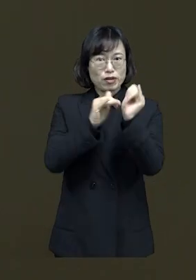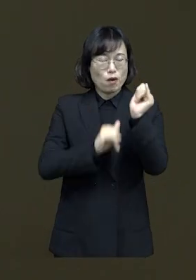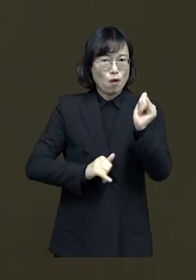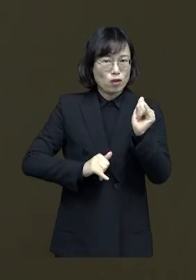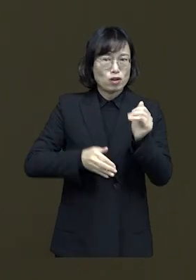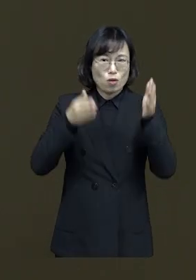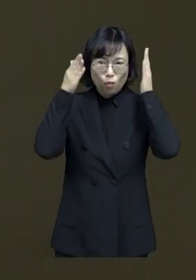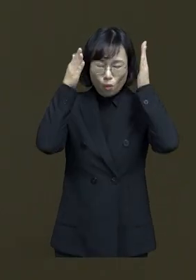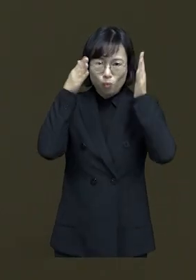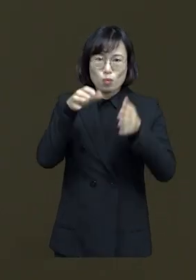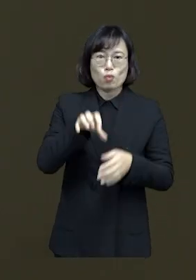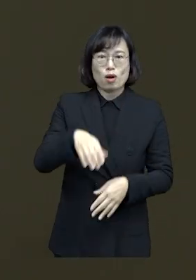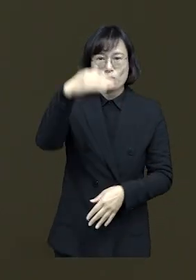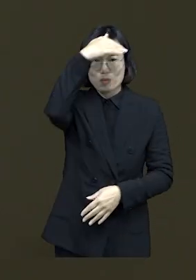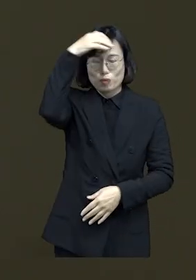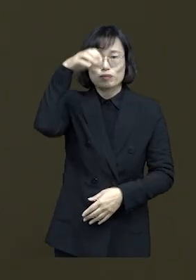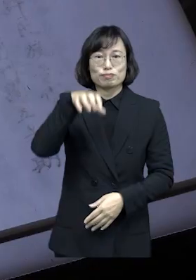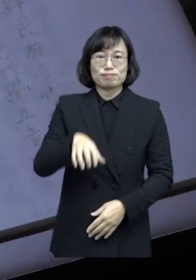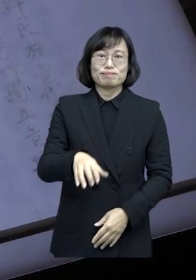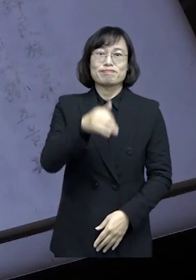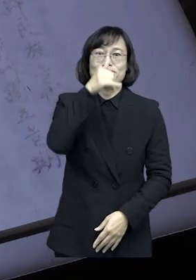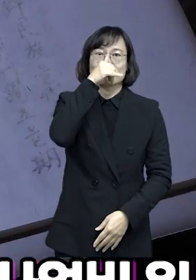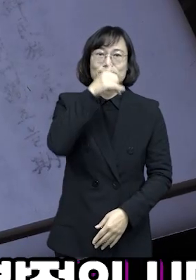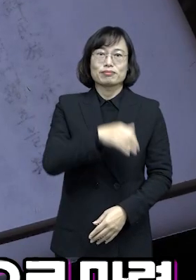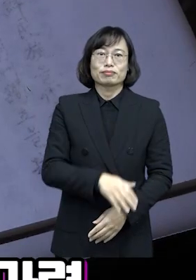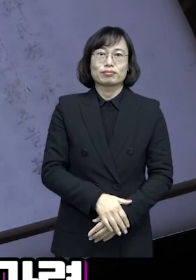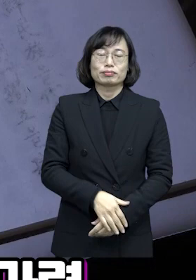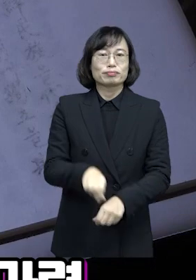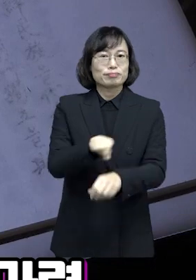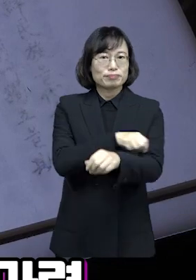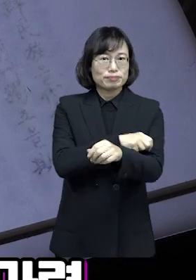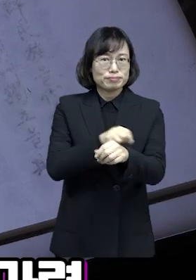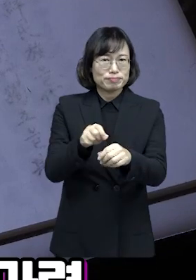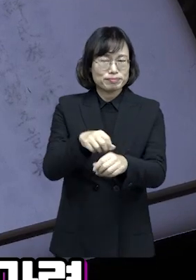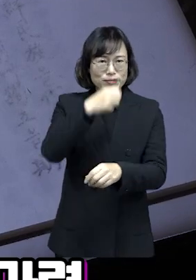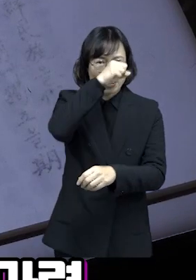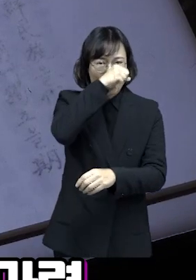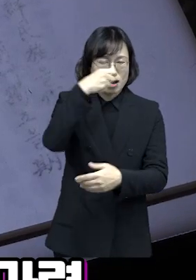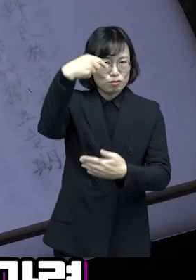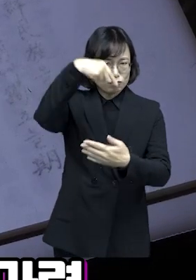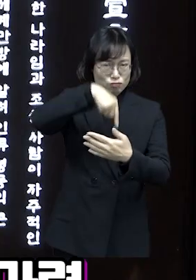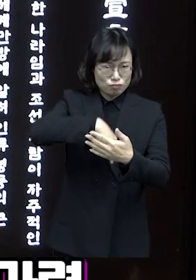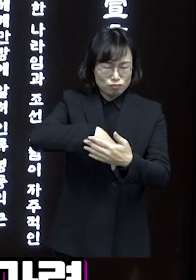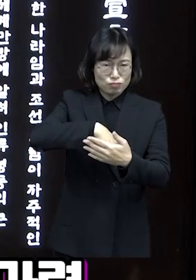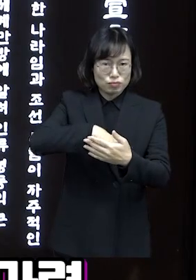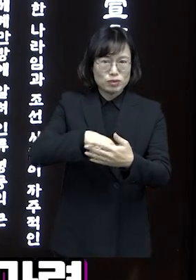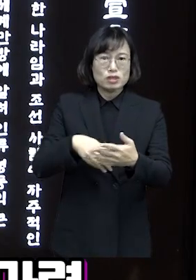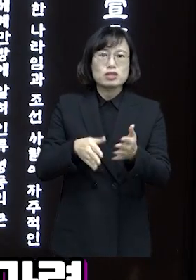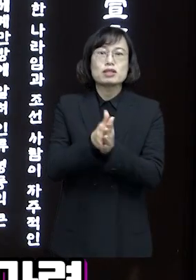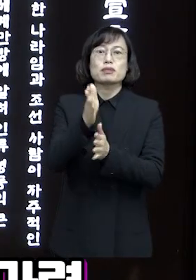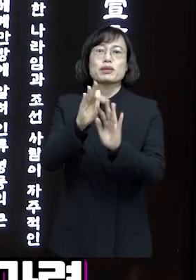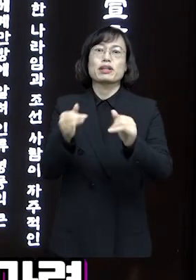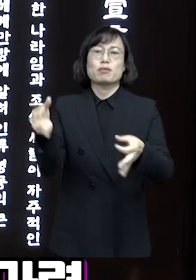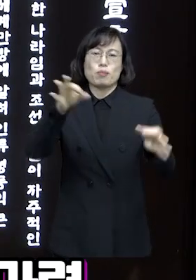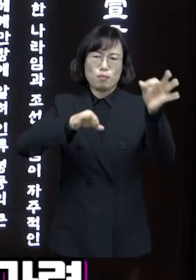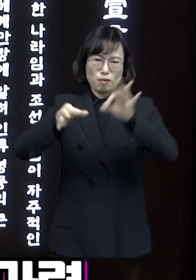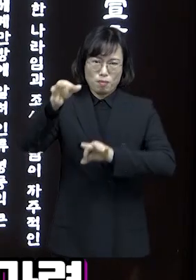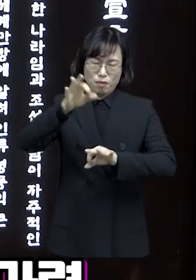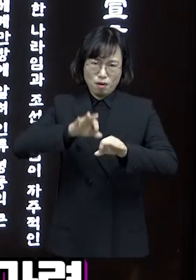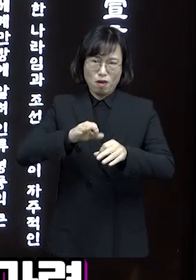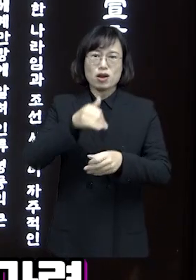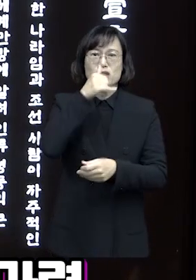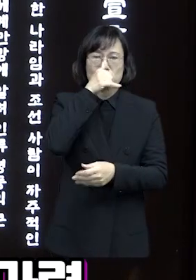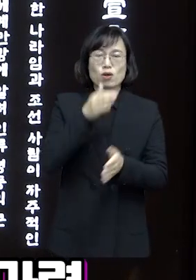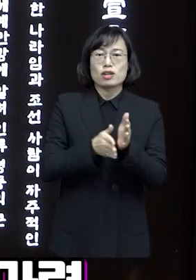전시실, 역사 체험실, 그리고 전망대 등이 조성되어 있는데요. 특히 총 사업비 일부를 자발적인 시민